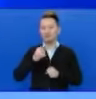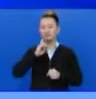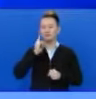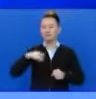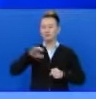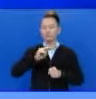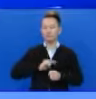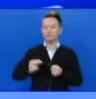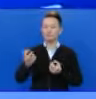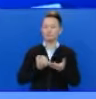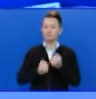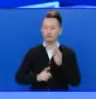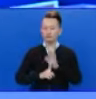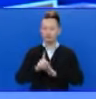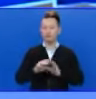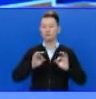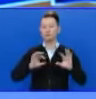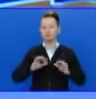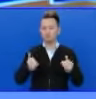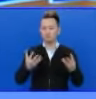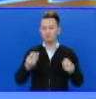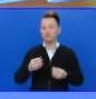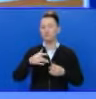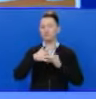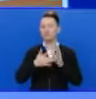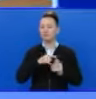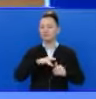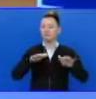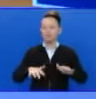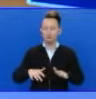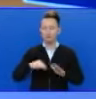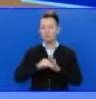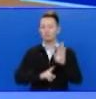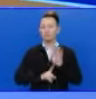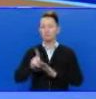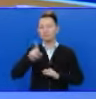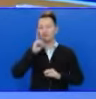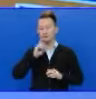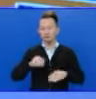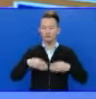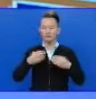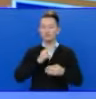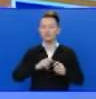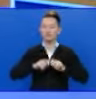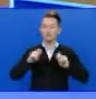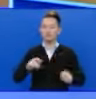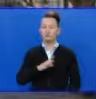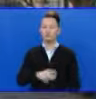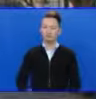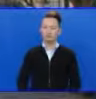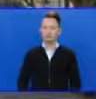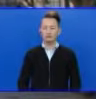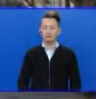жұмыспен қамтудың қадамдары жасалды. Айтқандай, бұл күні мұны қалада облысымыздағы тұңғыш жастарға қызмет көрсету орталығы ашылды.